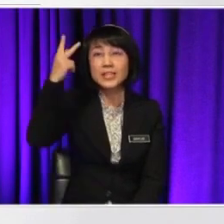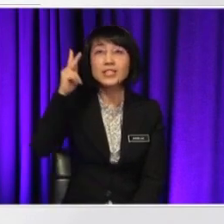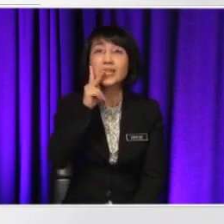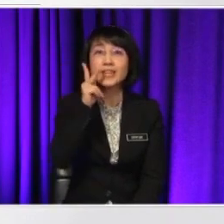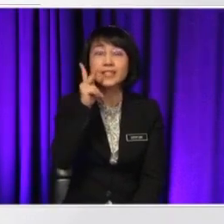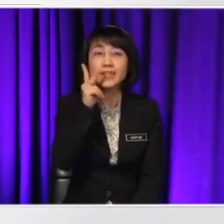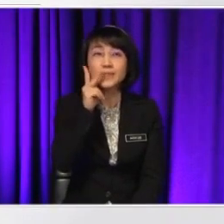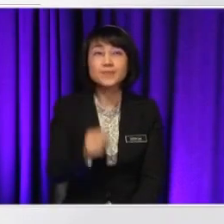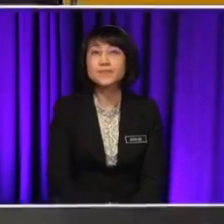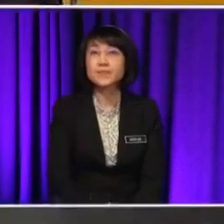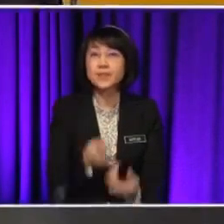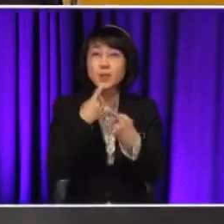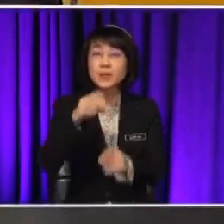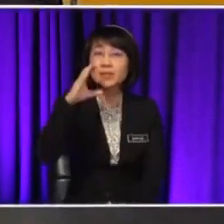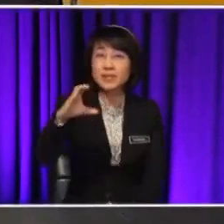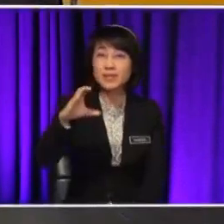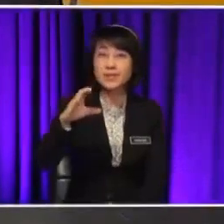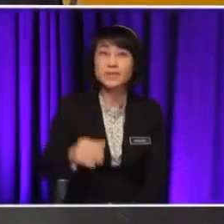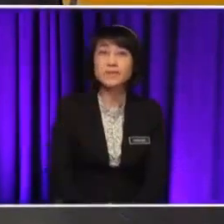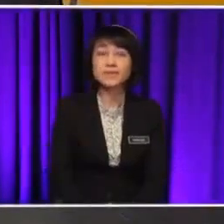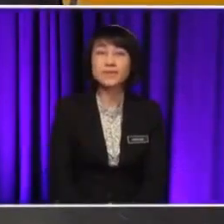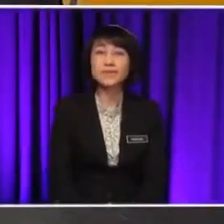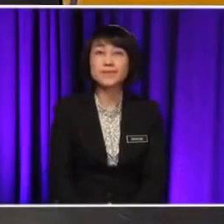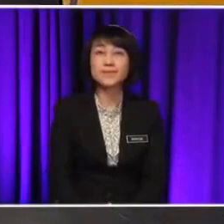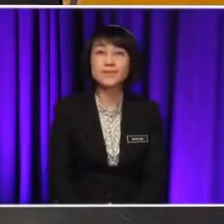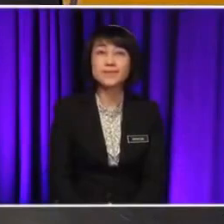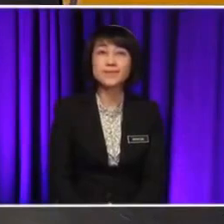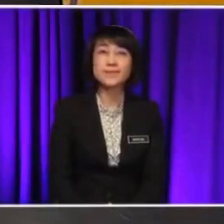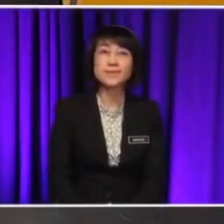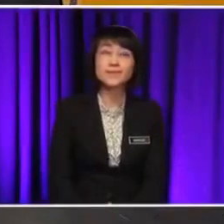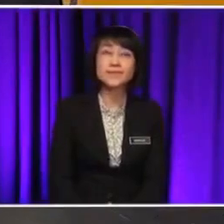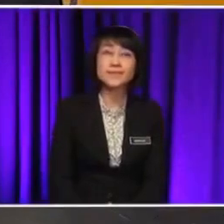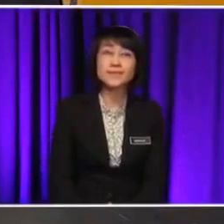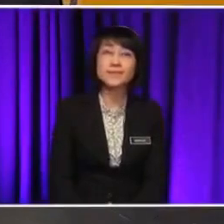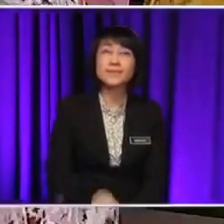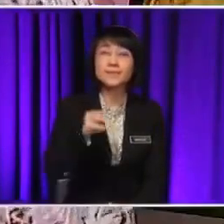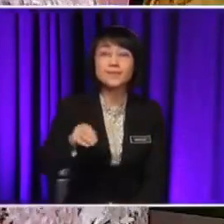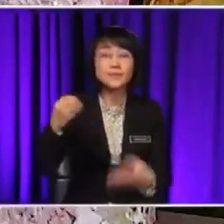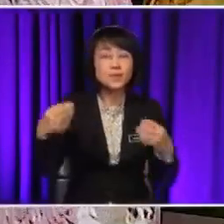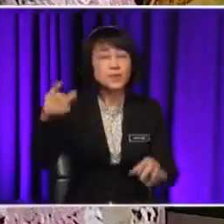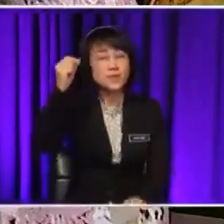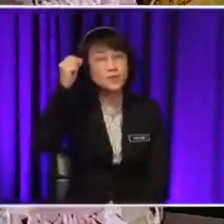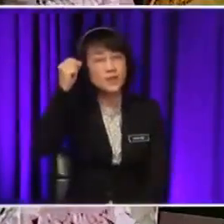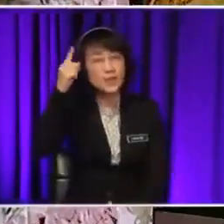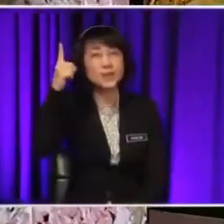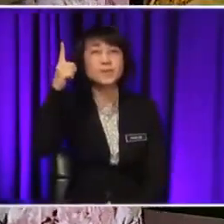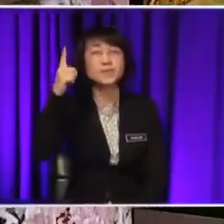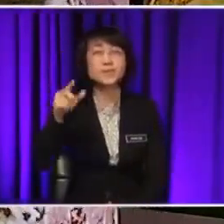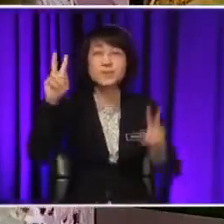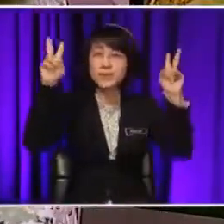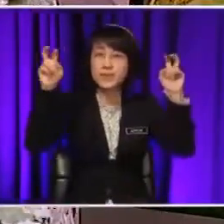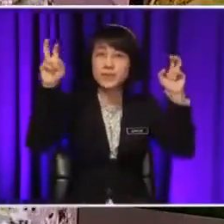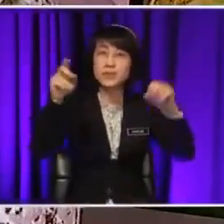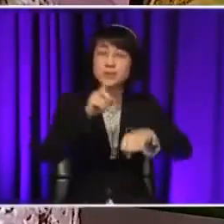yakin? Yeah, hebat. Okey, bagus eh. Okey, maksudnya mereka telah memahami tajuk semasa di tingkatan 4.